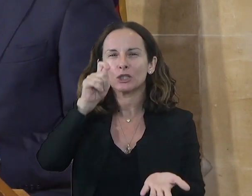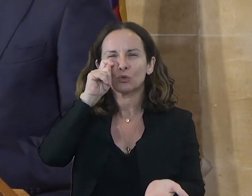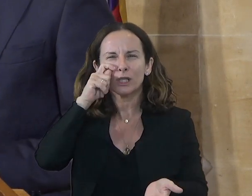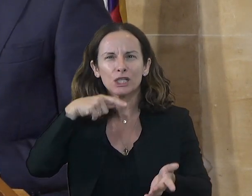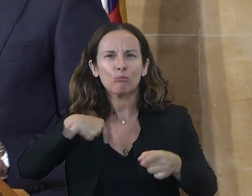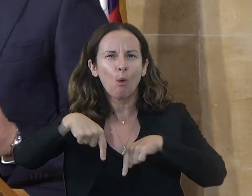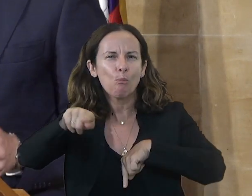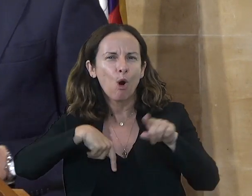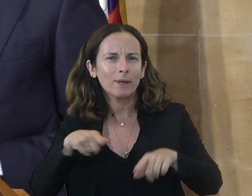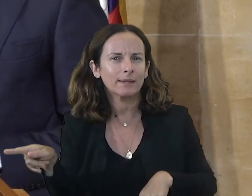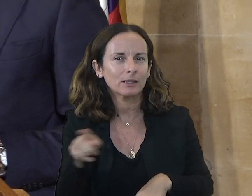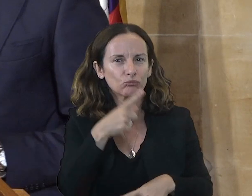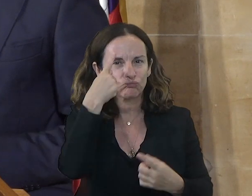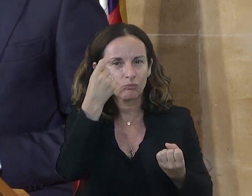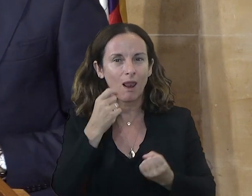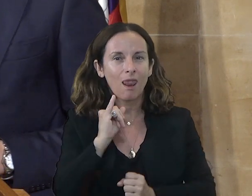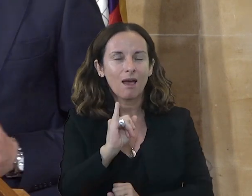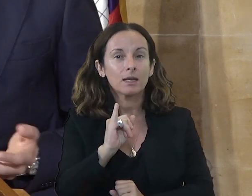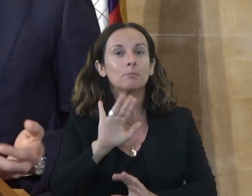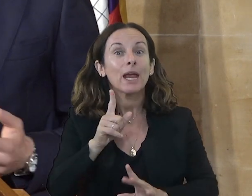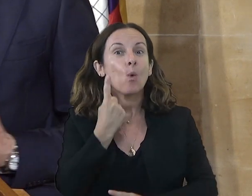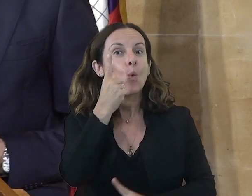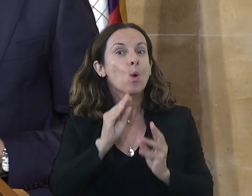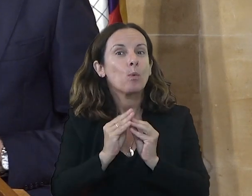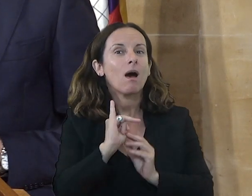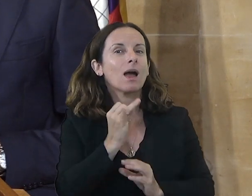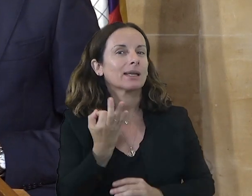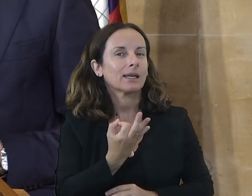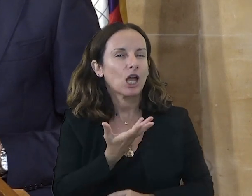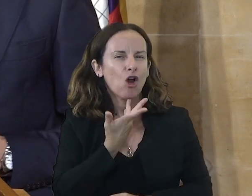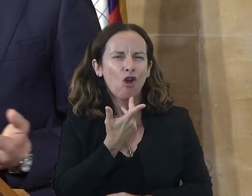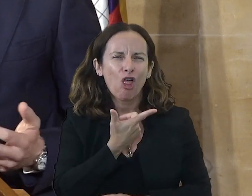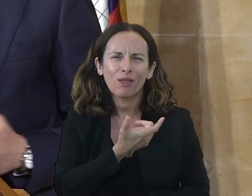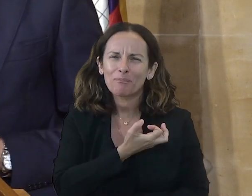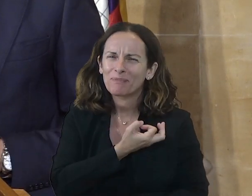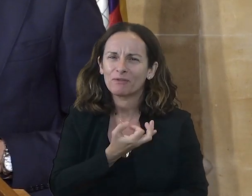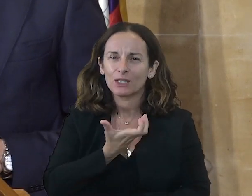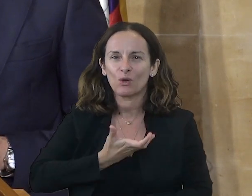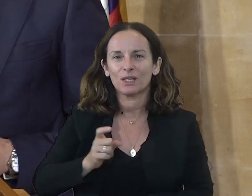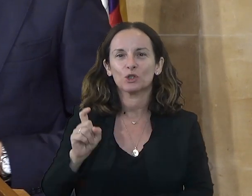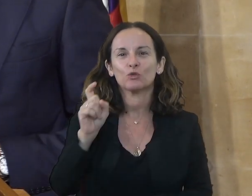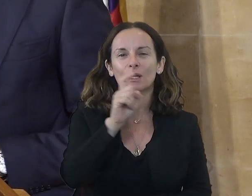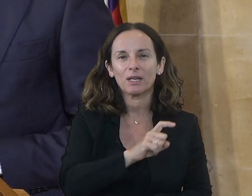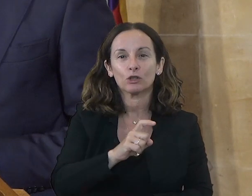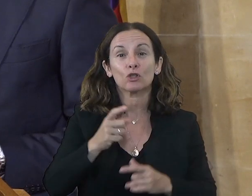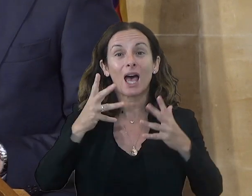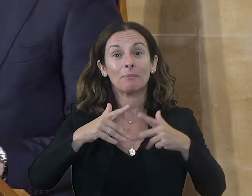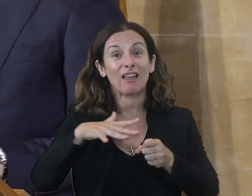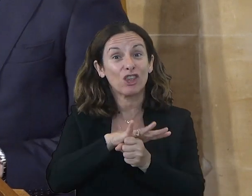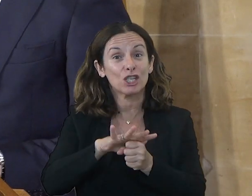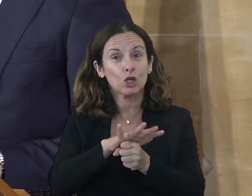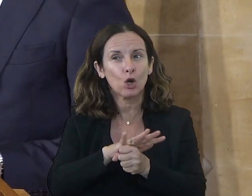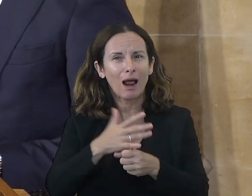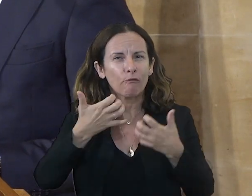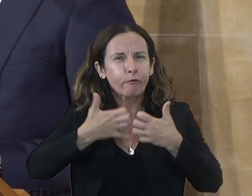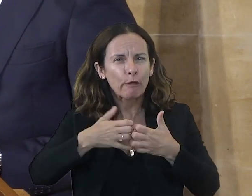serveis socials, del turisme, de la mobilitat i sobretot tots tenen un denominador comú, coneixen perfectament en